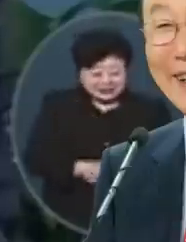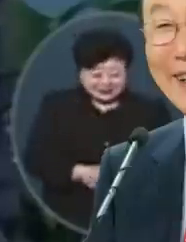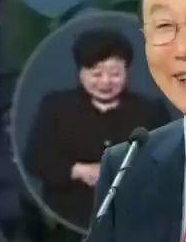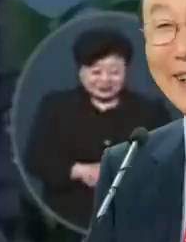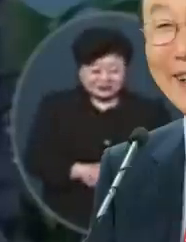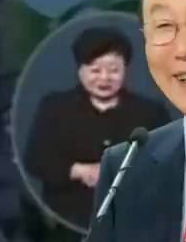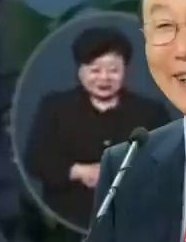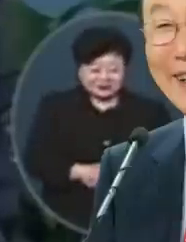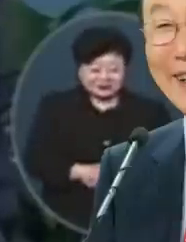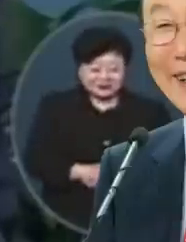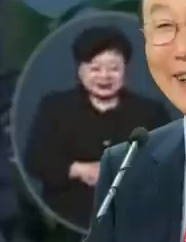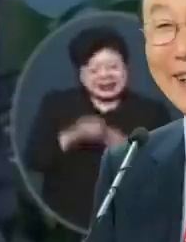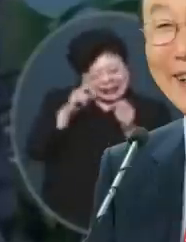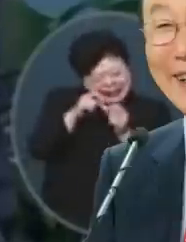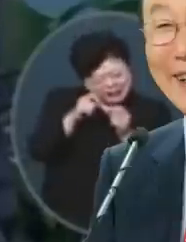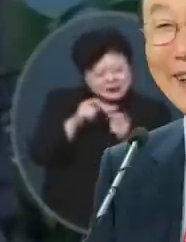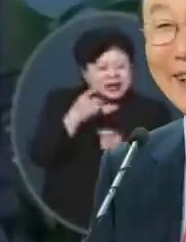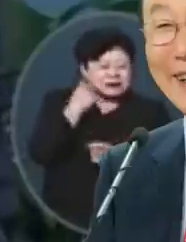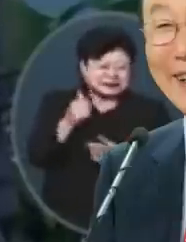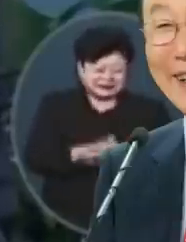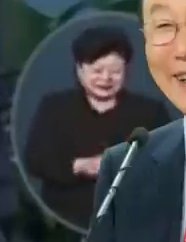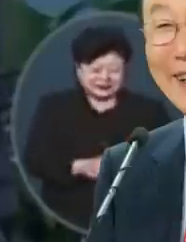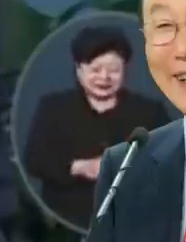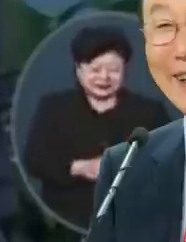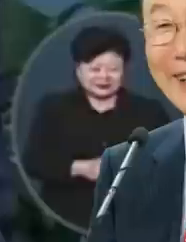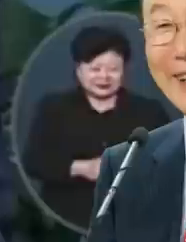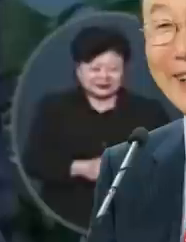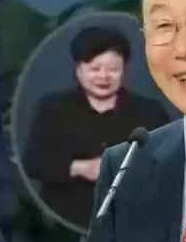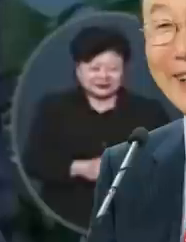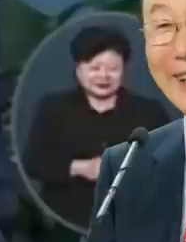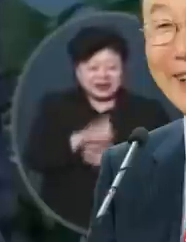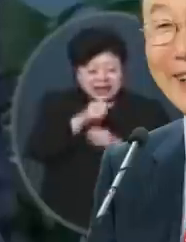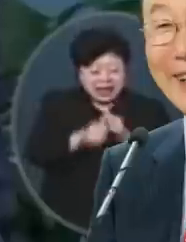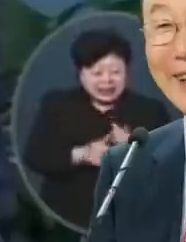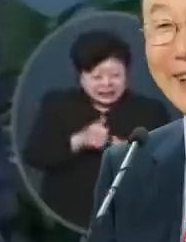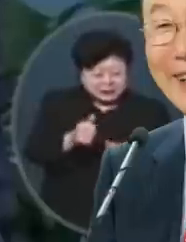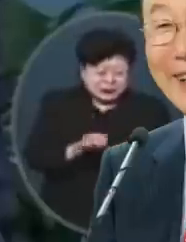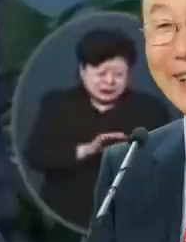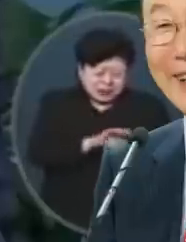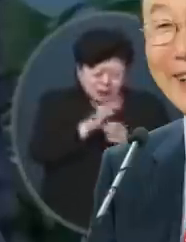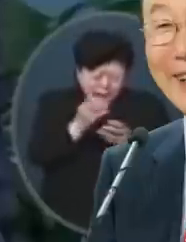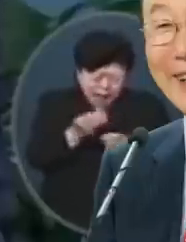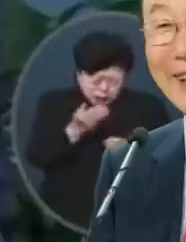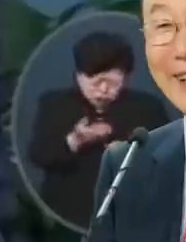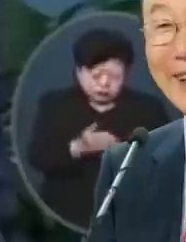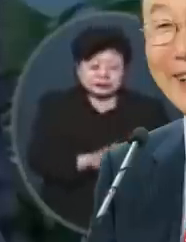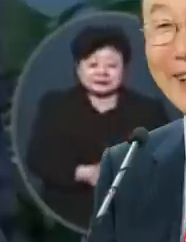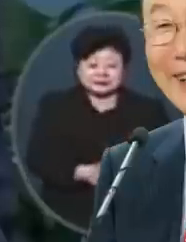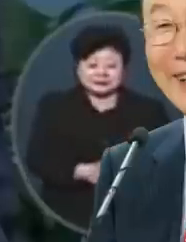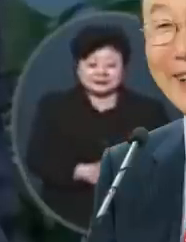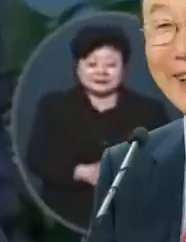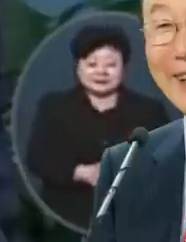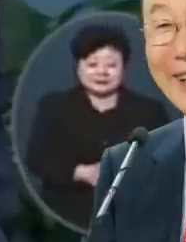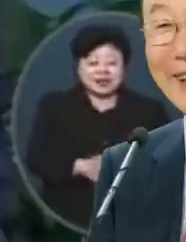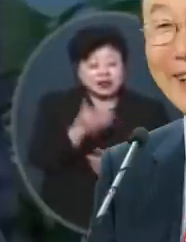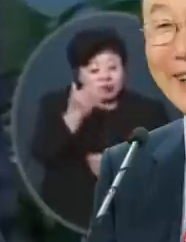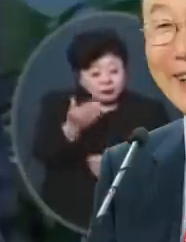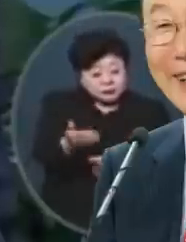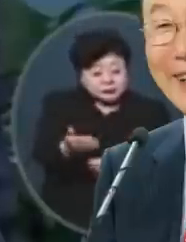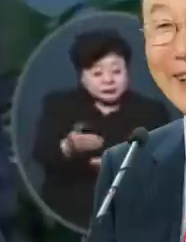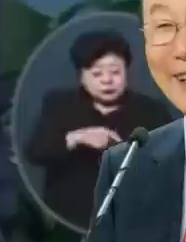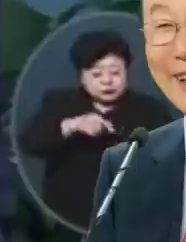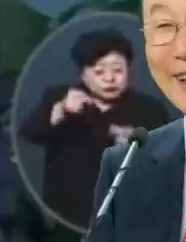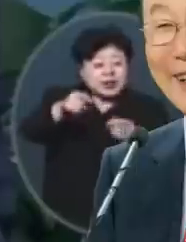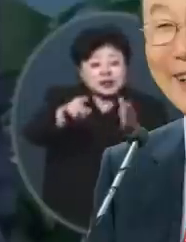그렇게 가차와질 수 있는 것입니다. 하나님은 굉장히 여러분을 사랑하는 하나님이신 것입니다. 여러분